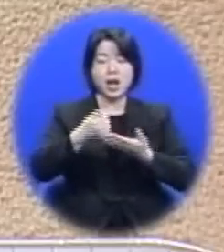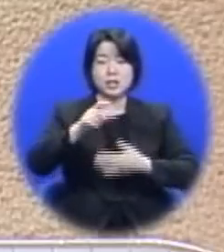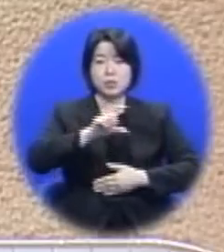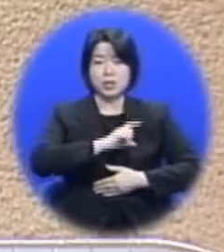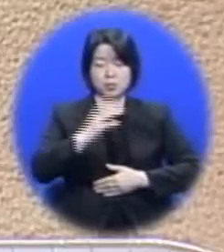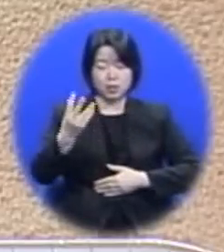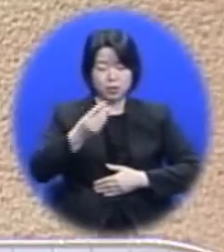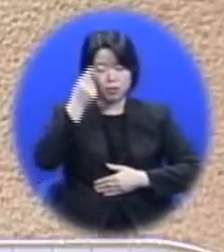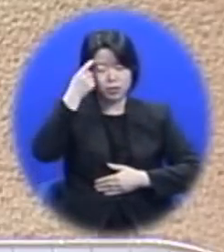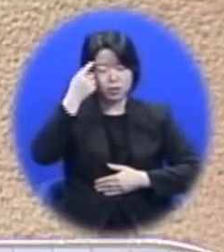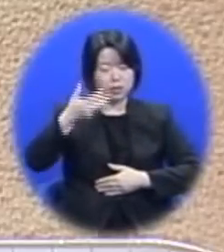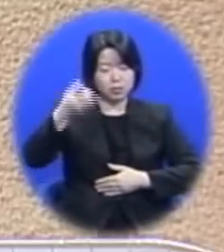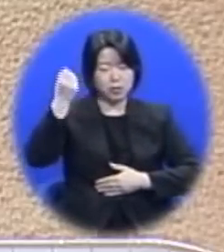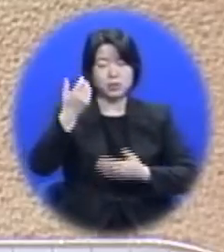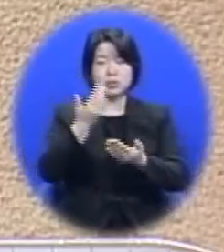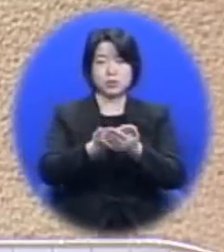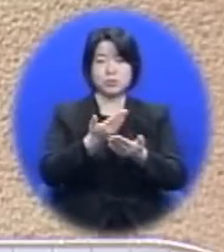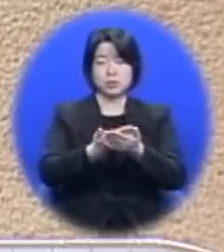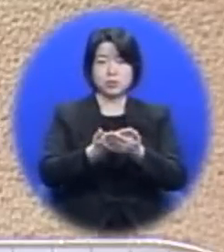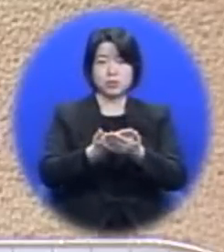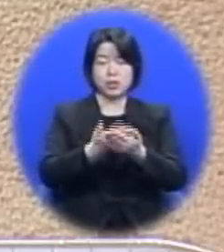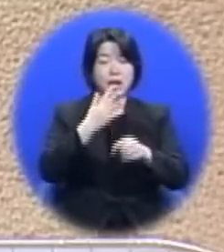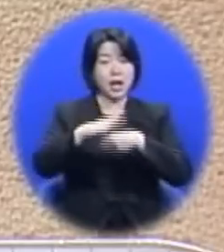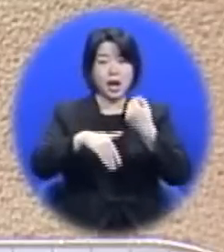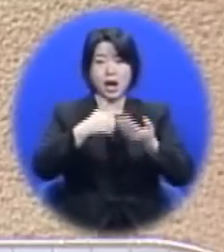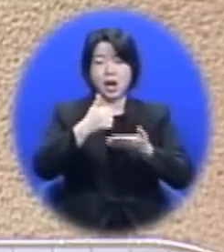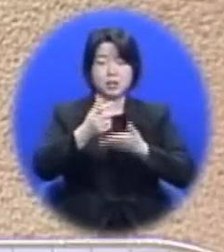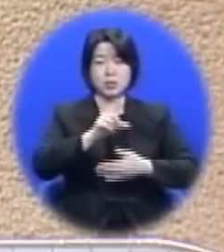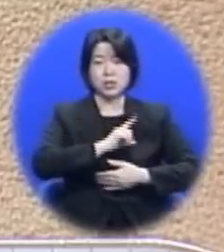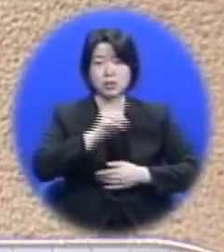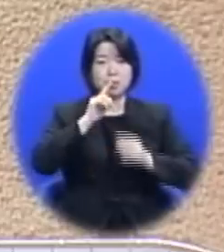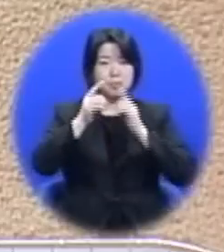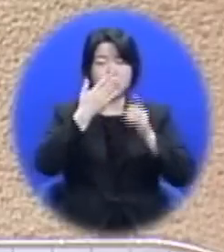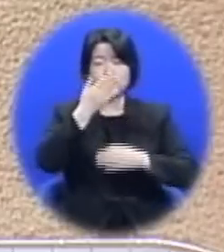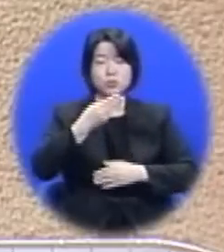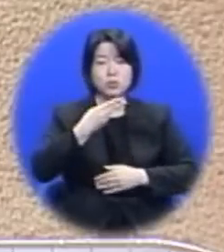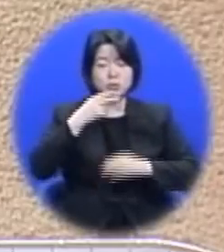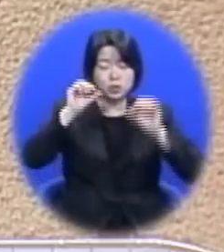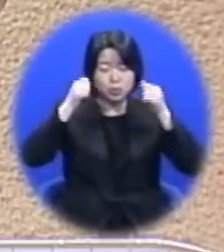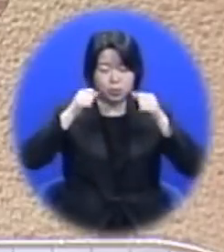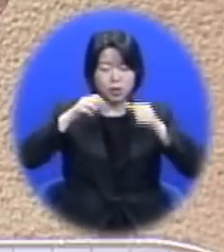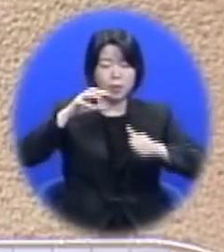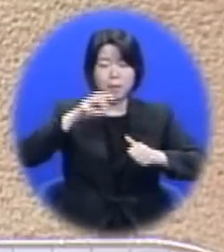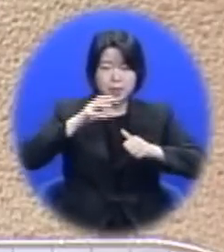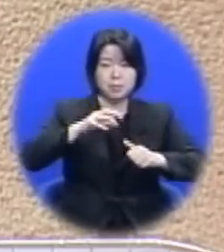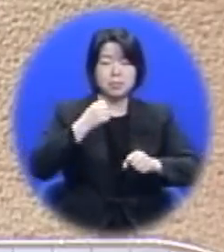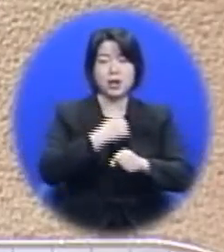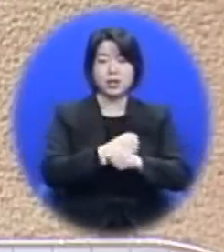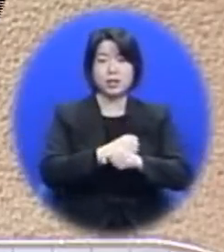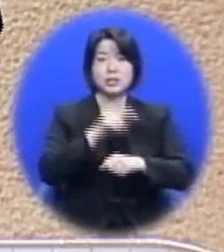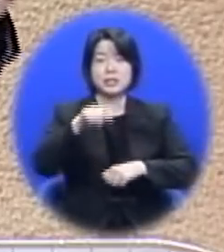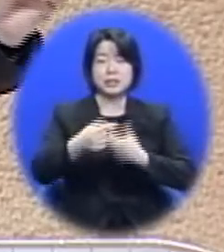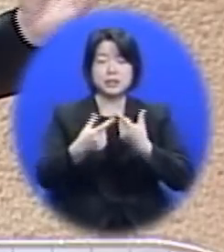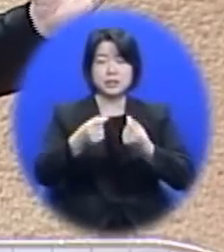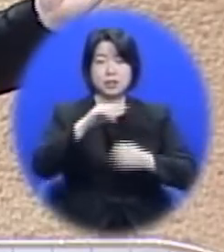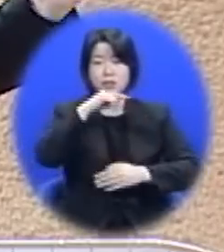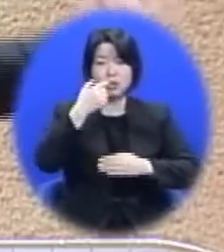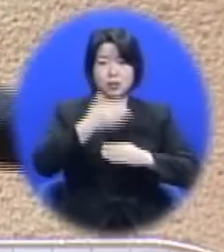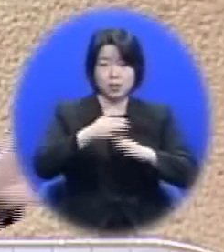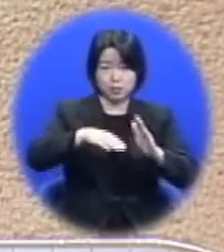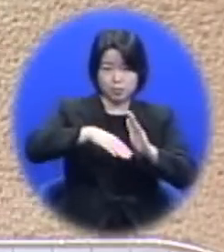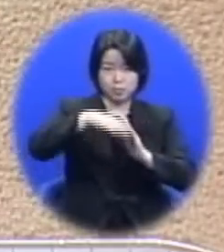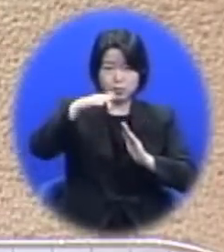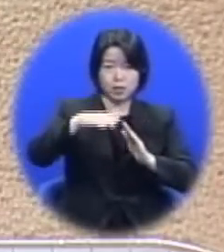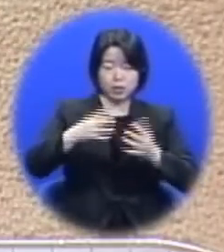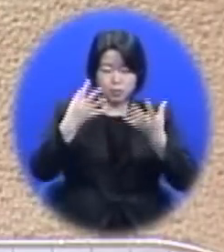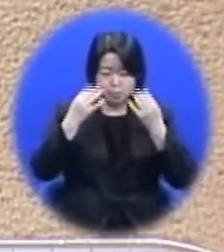거룩히 여김을 받으시옵소서. 하나님의 이름을 말할 수 없이 조롱하고 핍박하는 그런 북한과